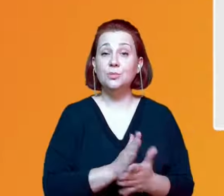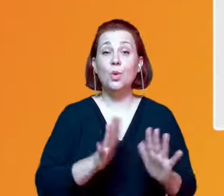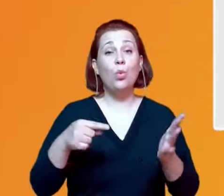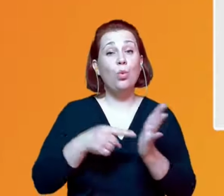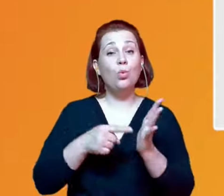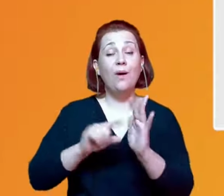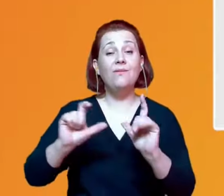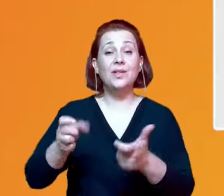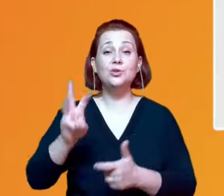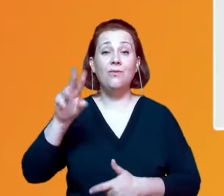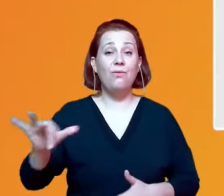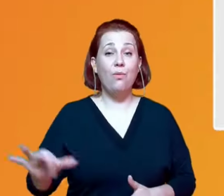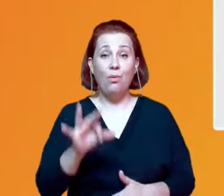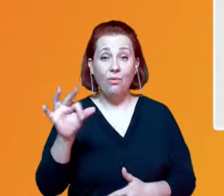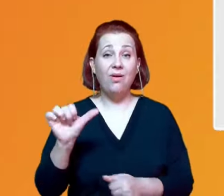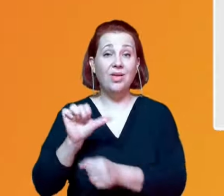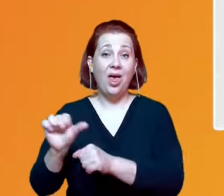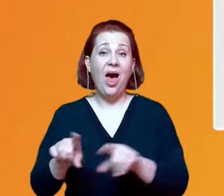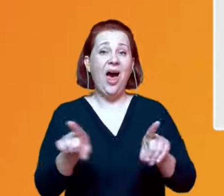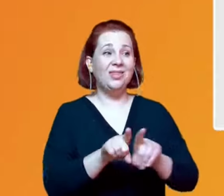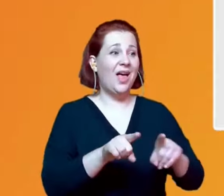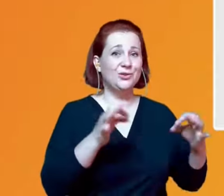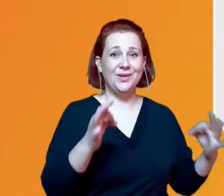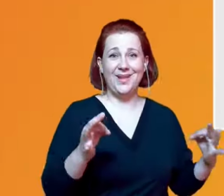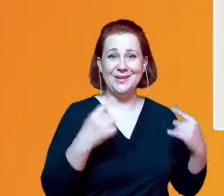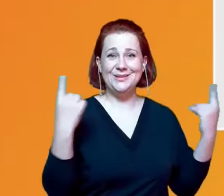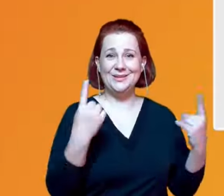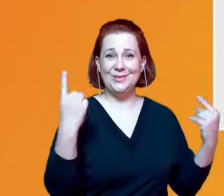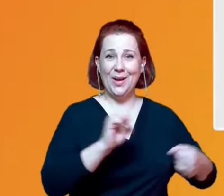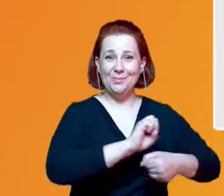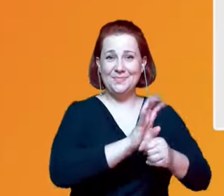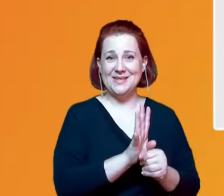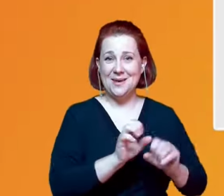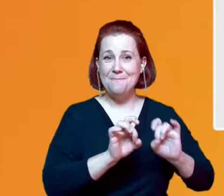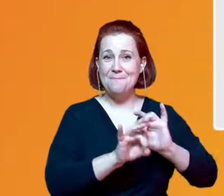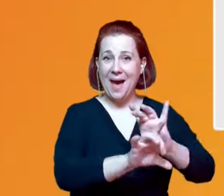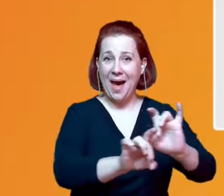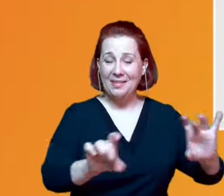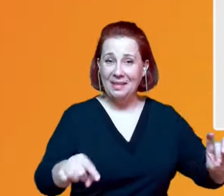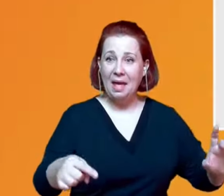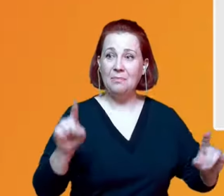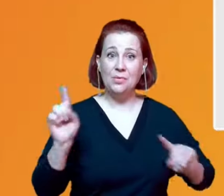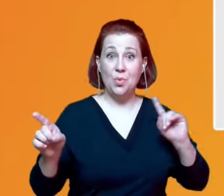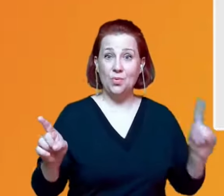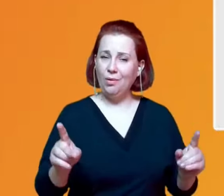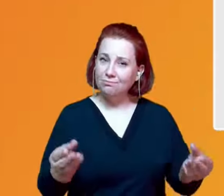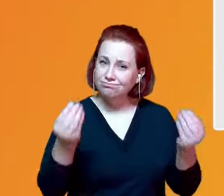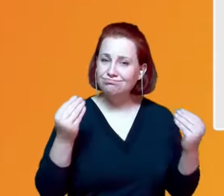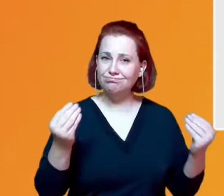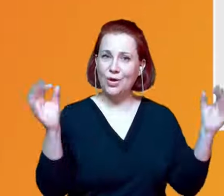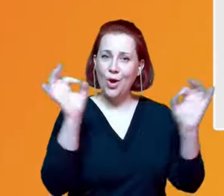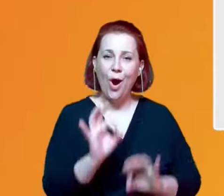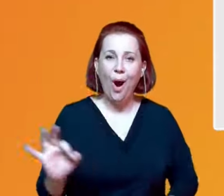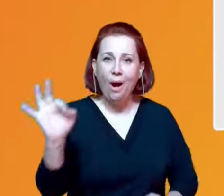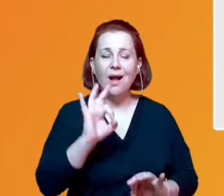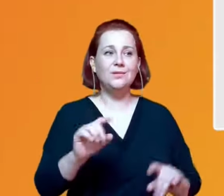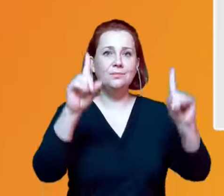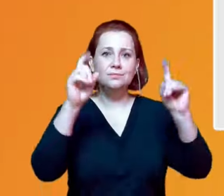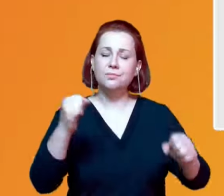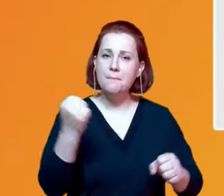ta pandemiczna rzeczywistość, w której dziś żyjemy, to doskonała okazja do tego, aby zacząć